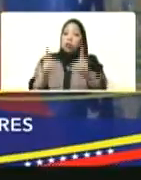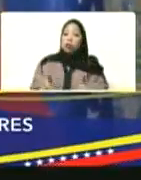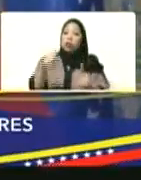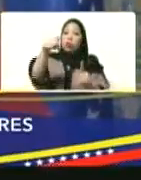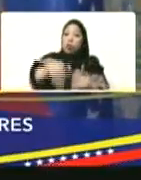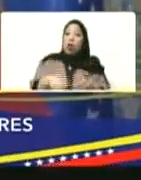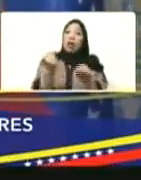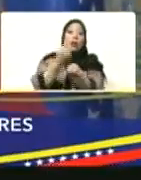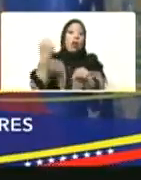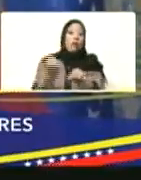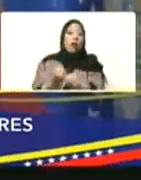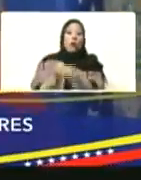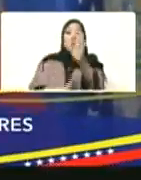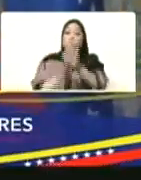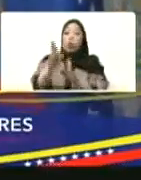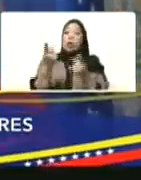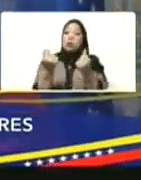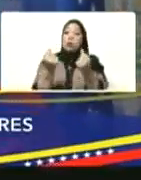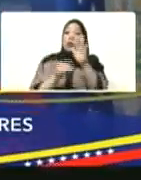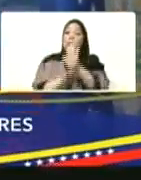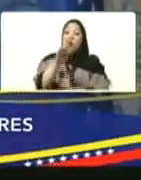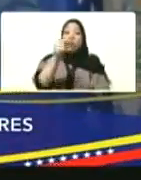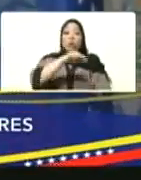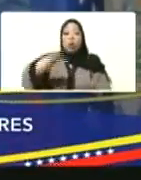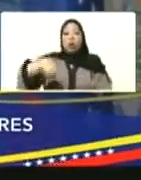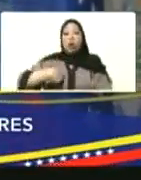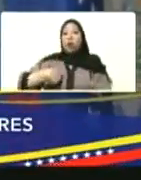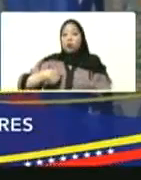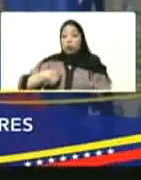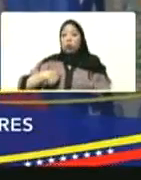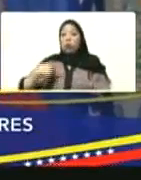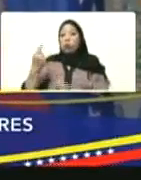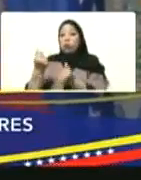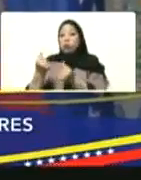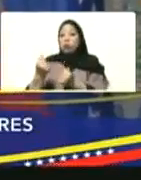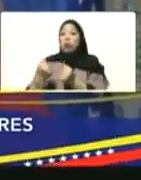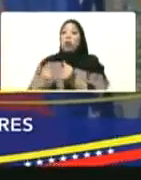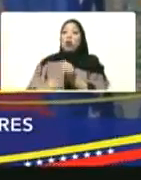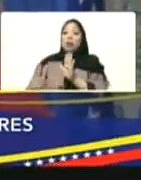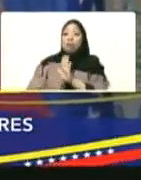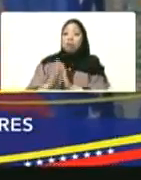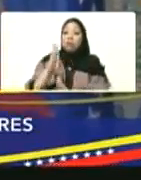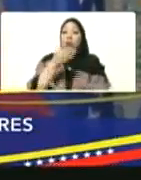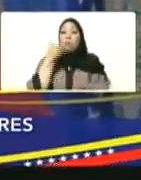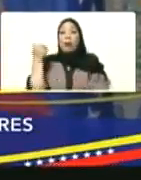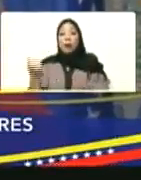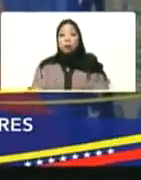de travail en matière économique, financière, de commerce pour mener